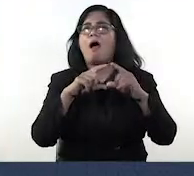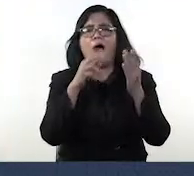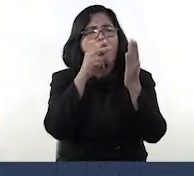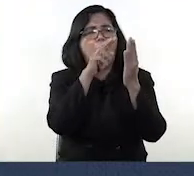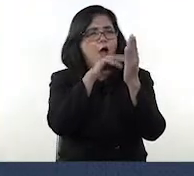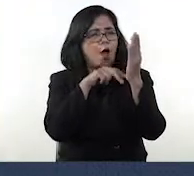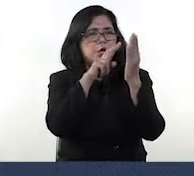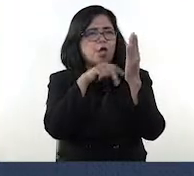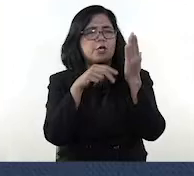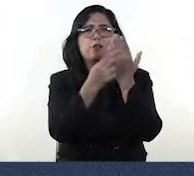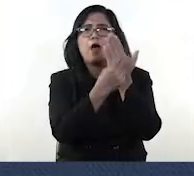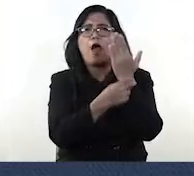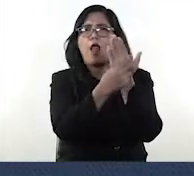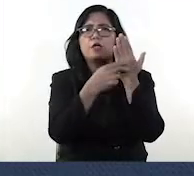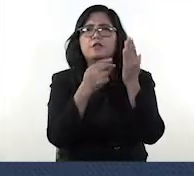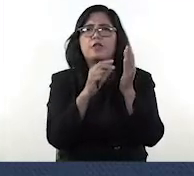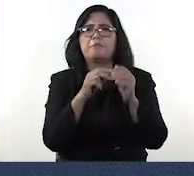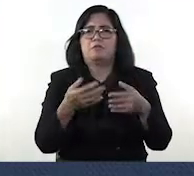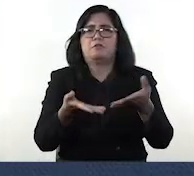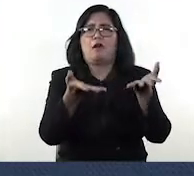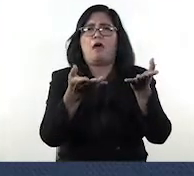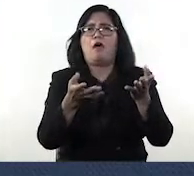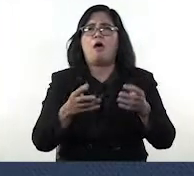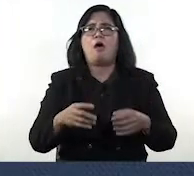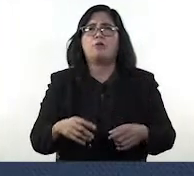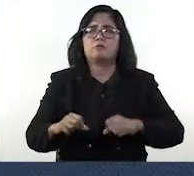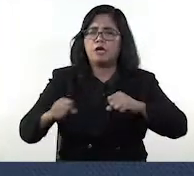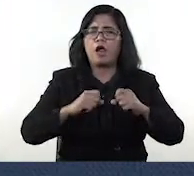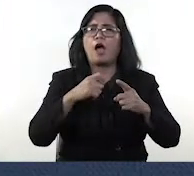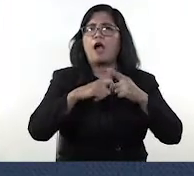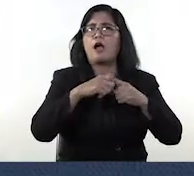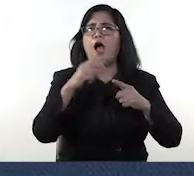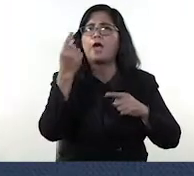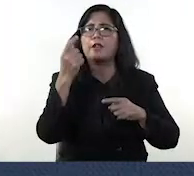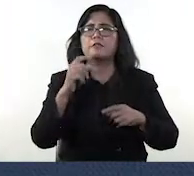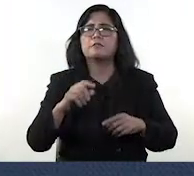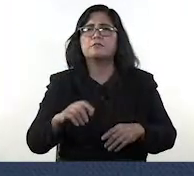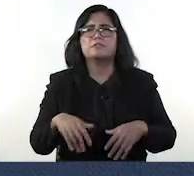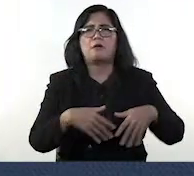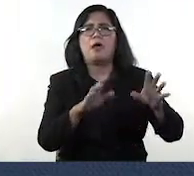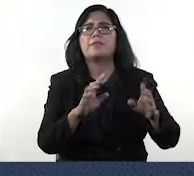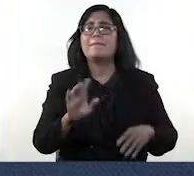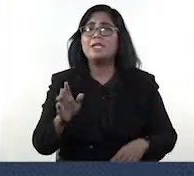ini dia mau terlibat dalam kegerakan kegerakan rohani yang hebat kek tapi kalau dia hidup dalam percabulan kecemaran hawa nafsu